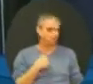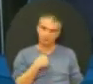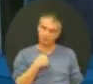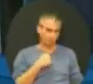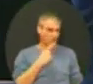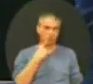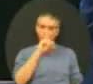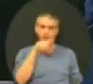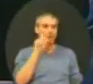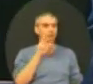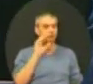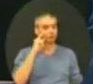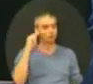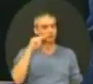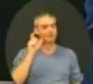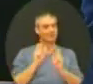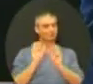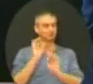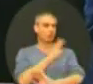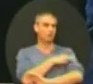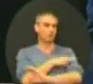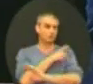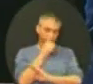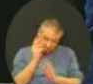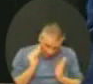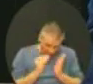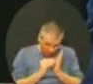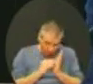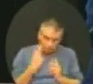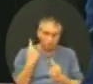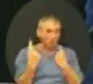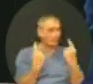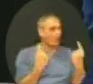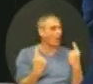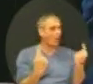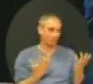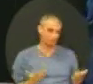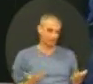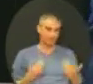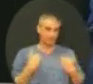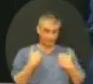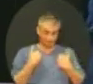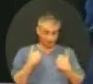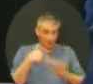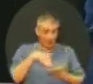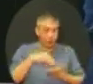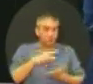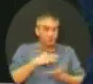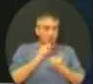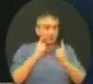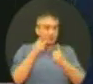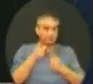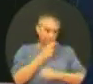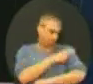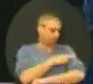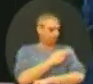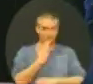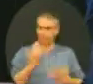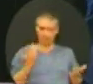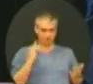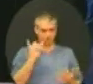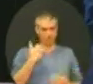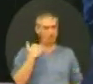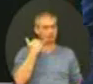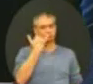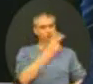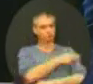שולל שיש את הפן האזרחי של המשטרה, והוא נחוץ לכל אחד מאיתנו. ואני, הכתובת שלי במקרה הזה היא משטרת ישראל. אני